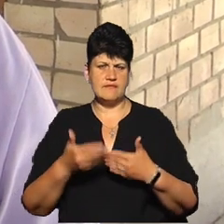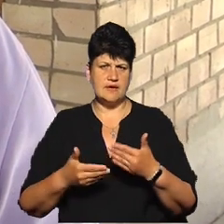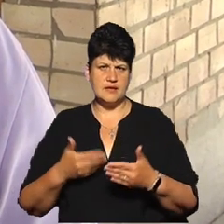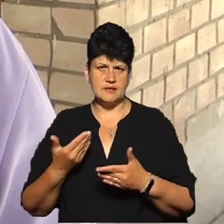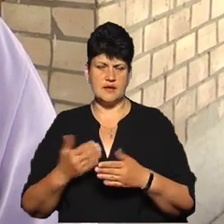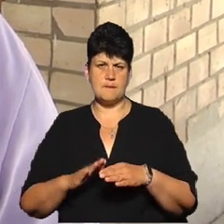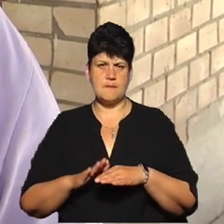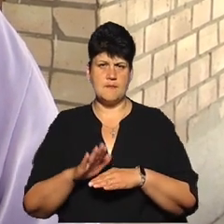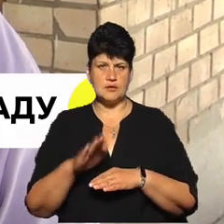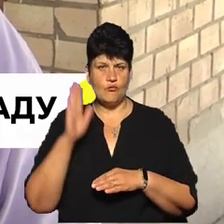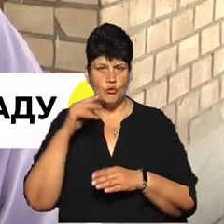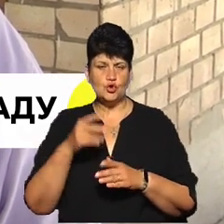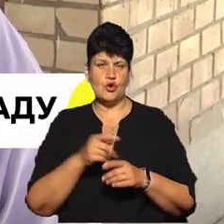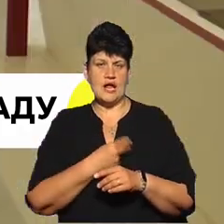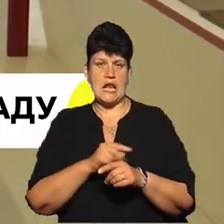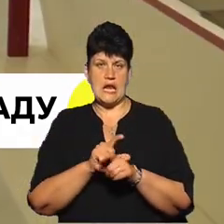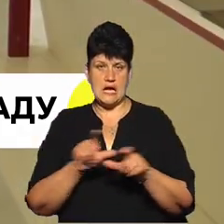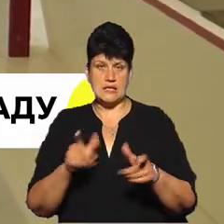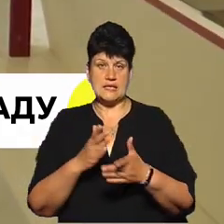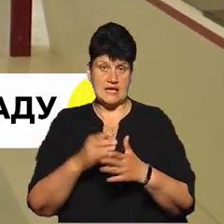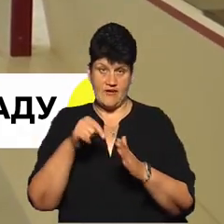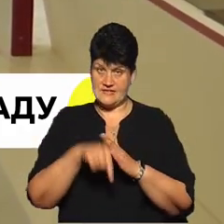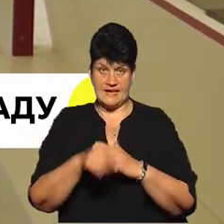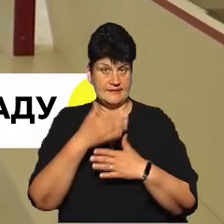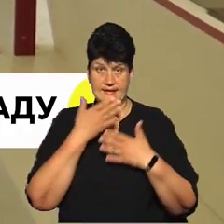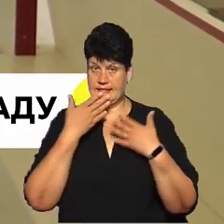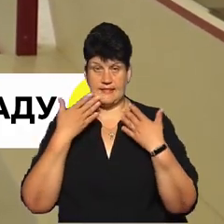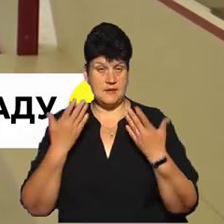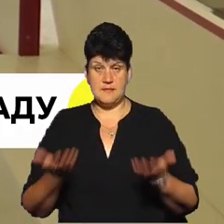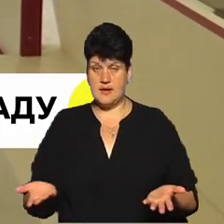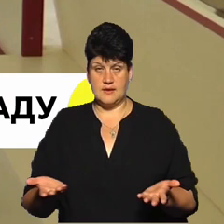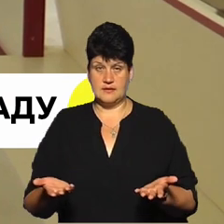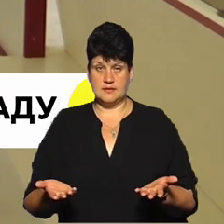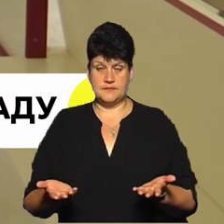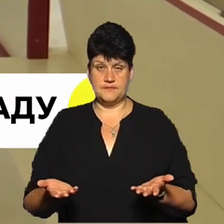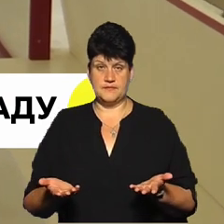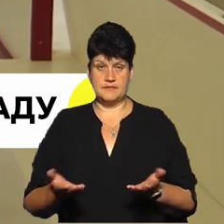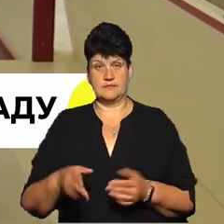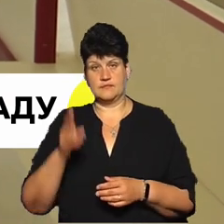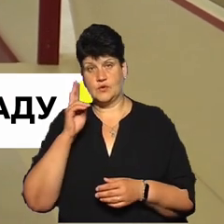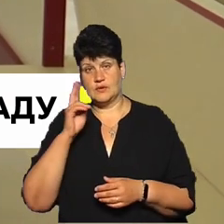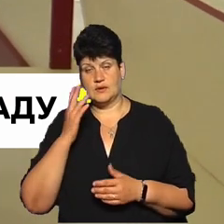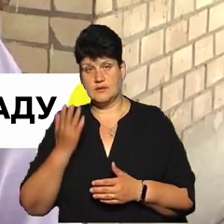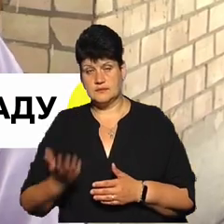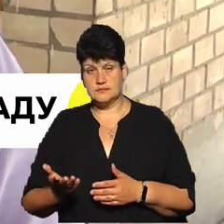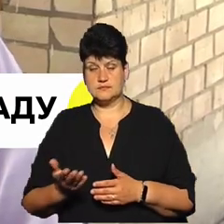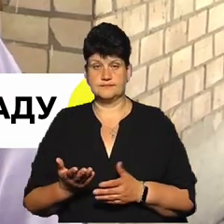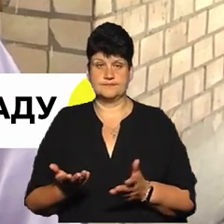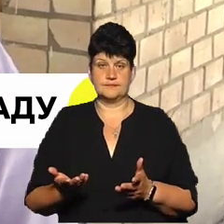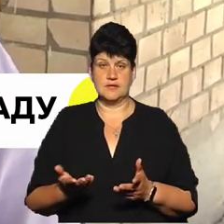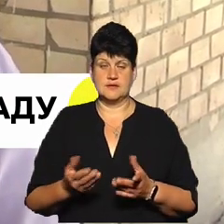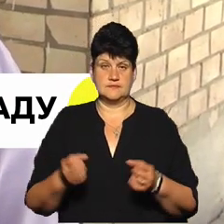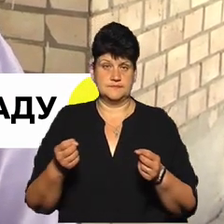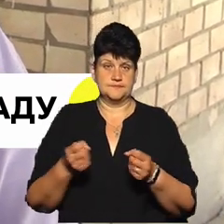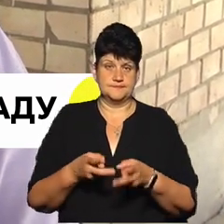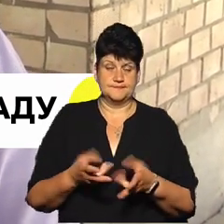водолікарню є, але всередині водолікарні немає ні доступного санвузла, туалета відповідно, вбиральні.